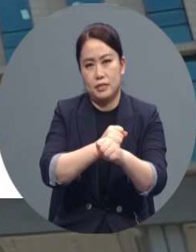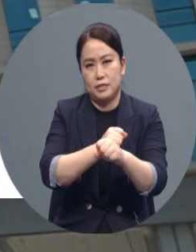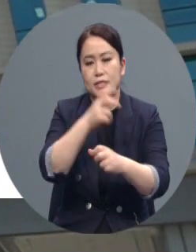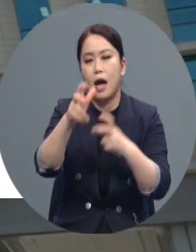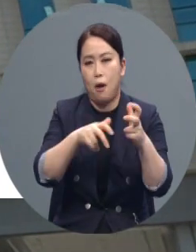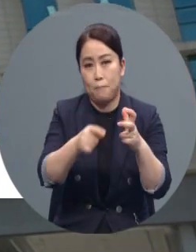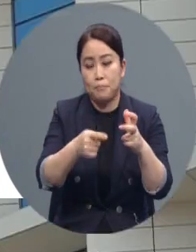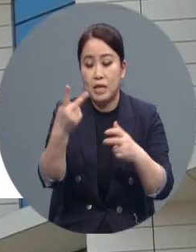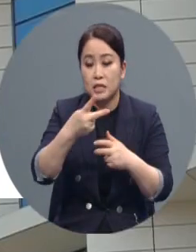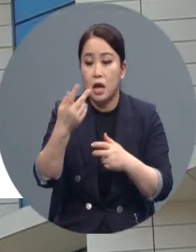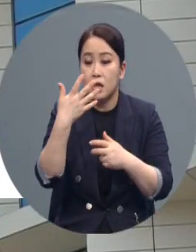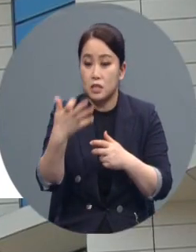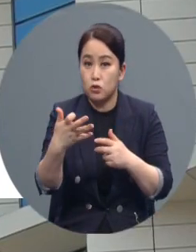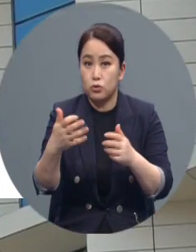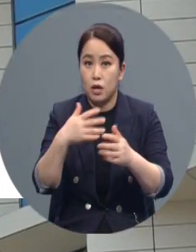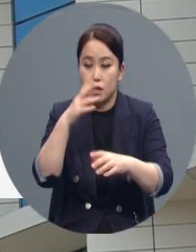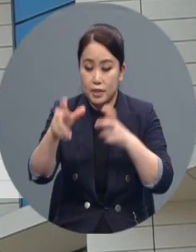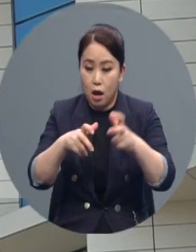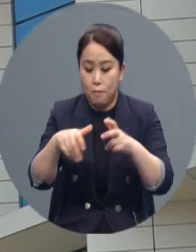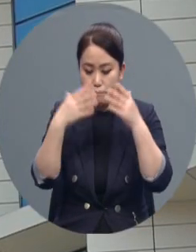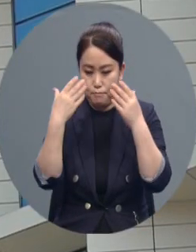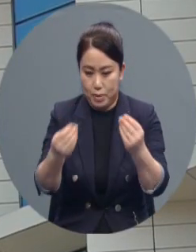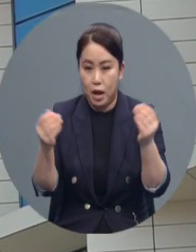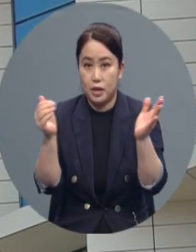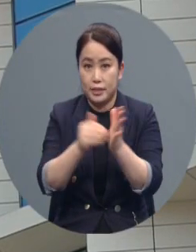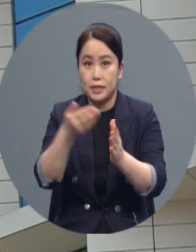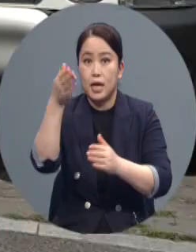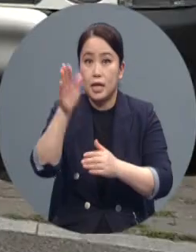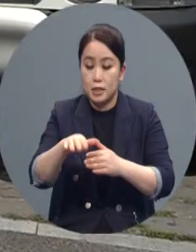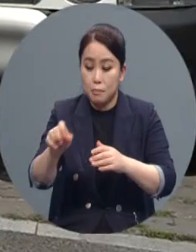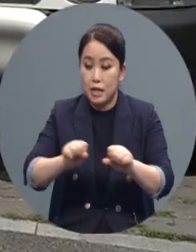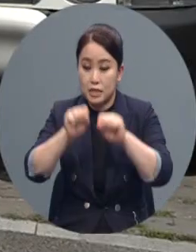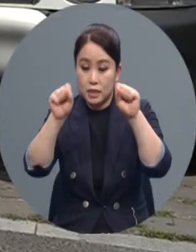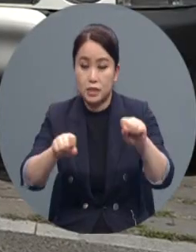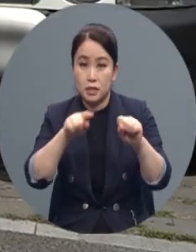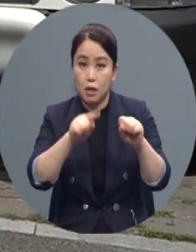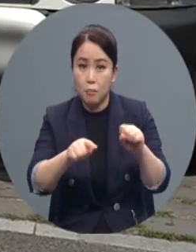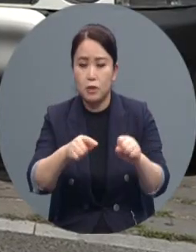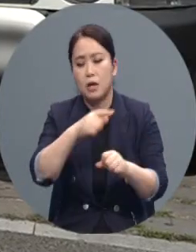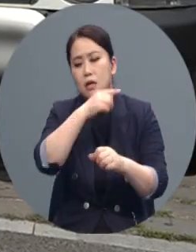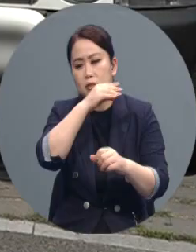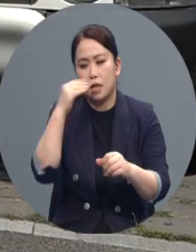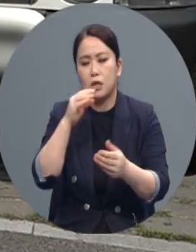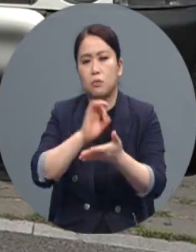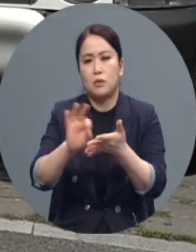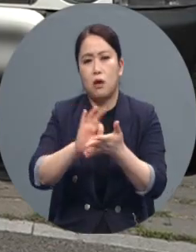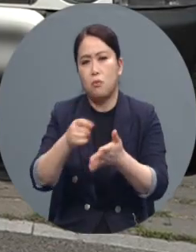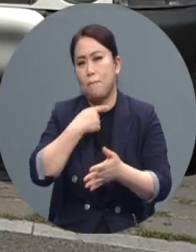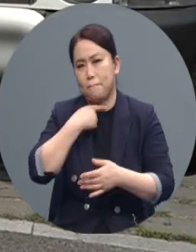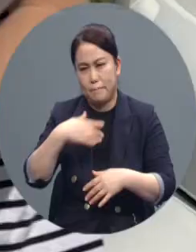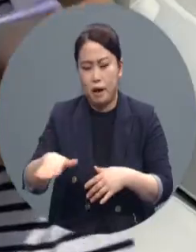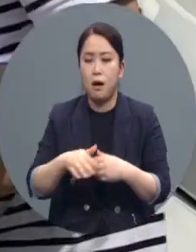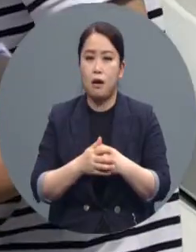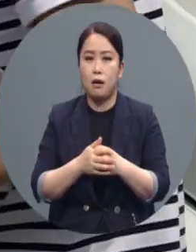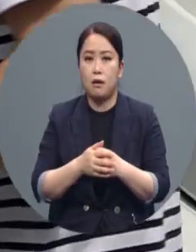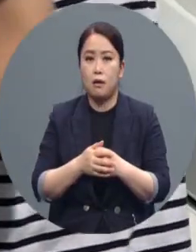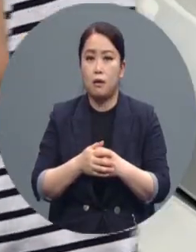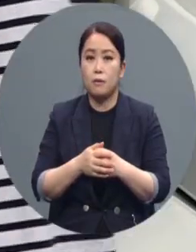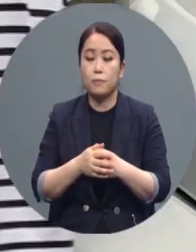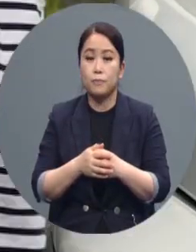찜한 막상 이 시스템은 재 재난 현장에서 제대로 사용된 적이 없습니다